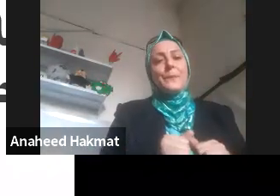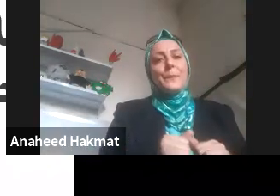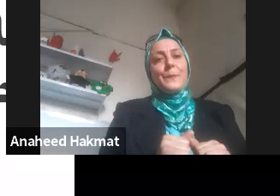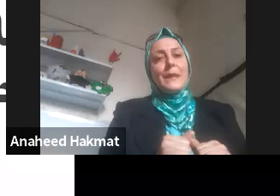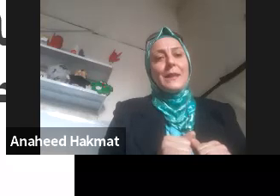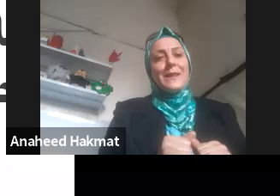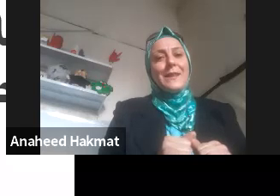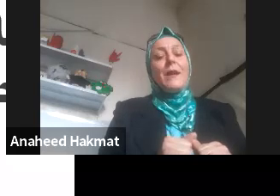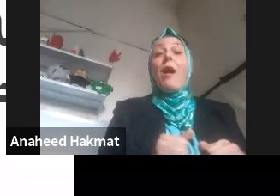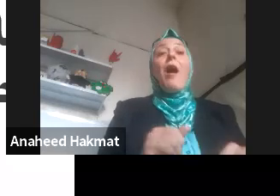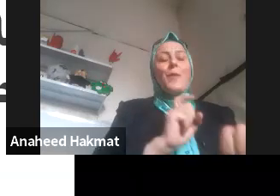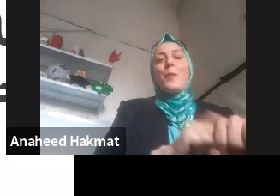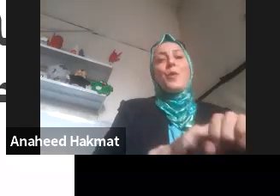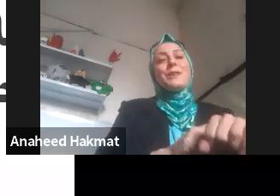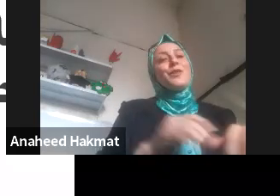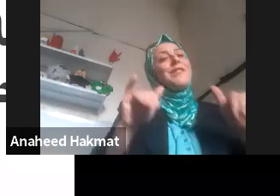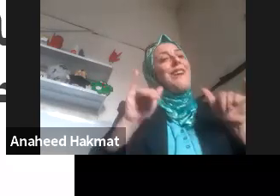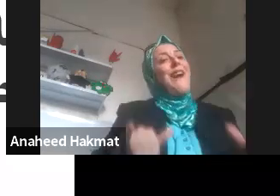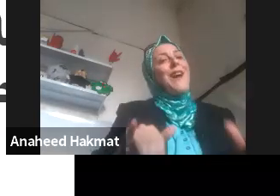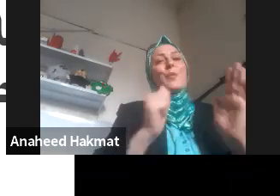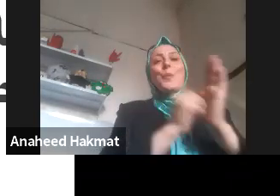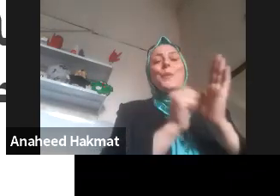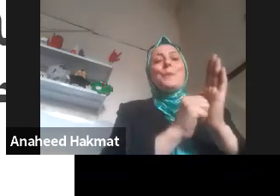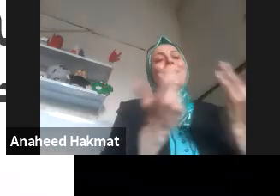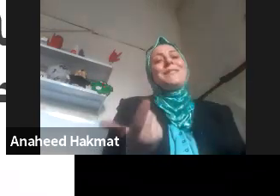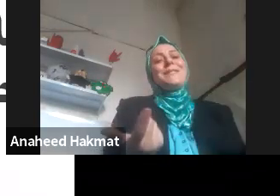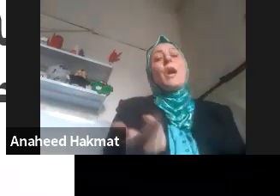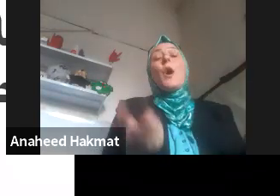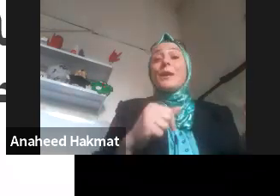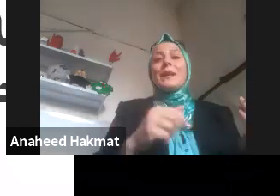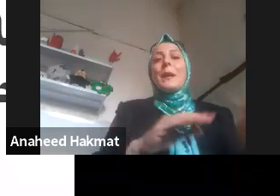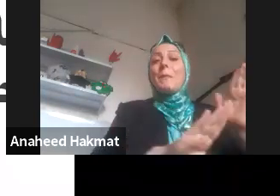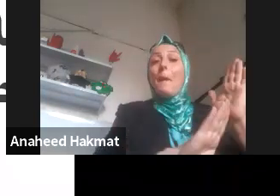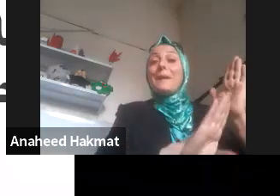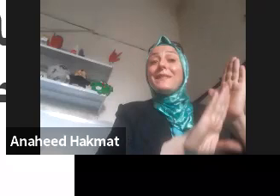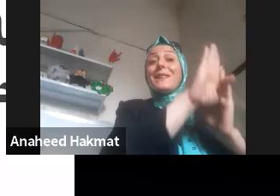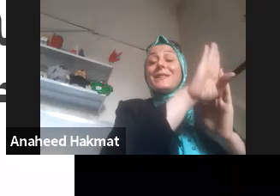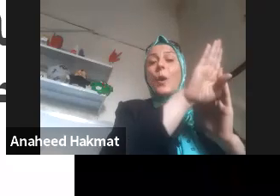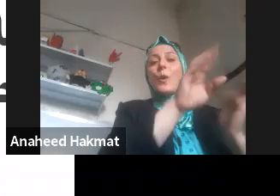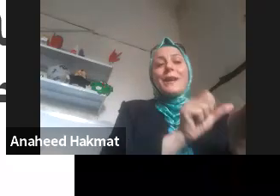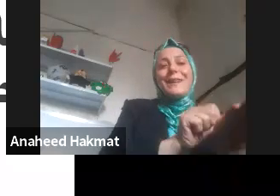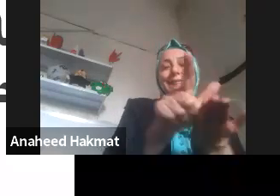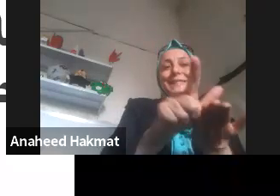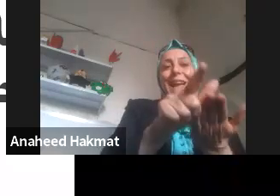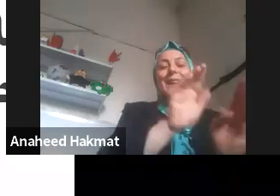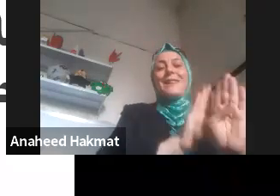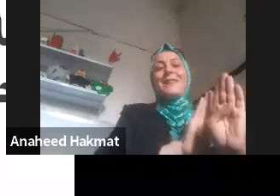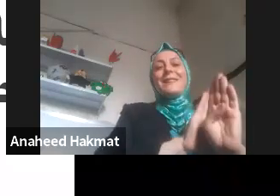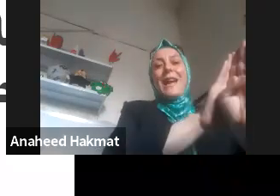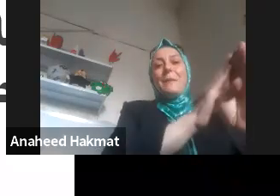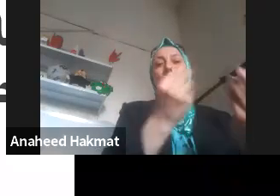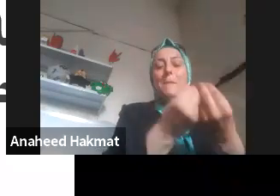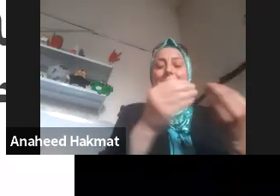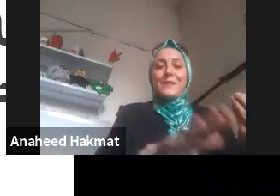بفترة الانقطاع. وكثير مهم إنه نقدر نطور مع الأطفال رسائل داعمة لهي الفئة العمرية، نشتغل مع الأهالي